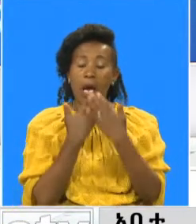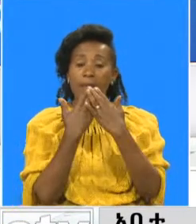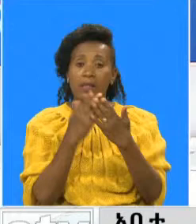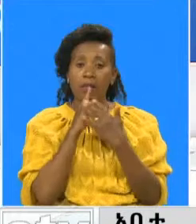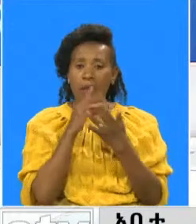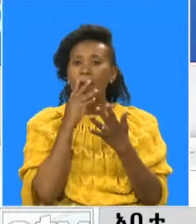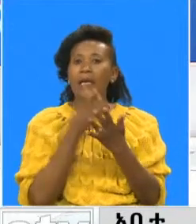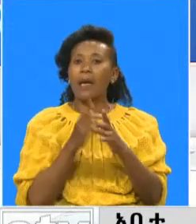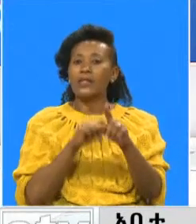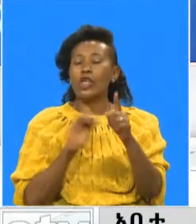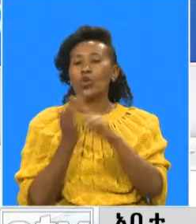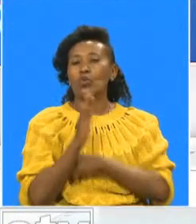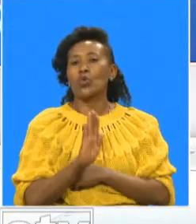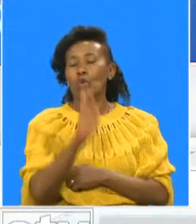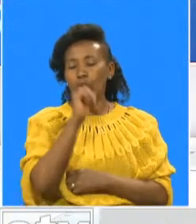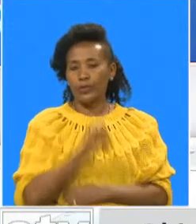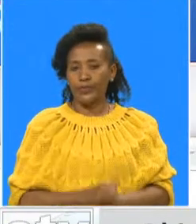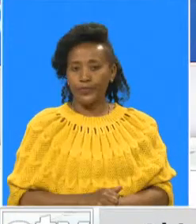እናመሰግናለን። መልካም ጊዜ ይሁንልዎት።